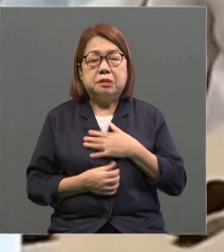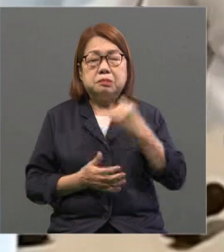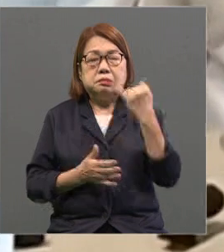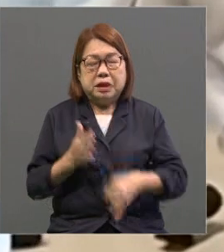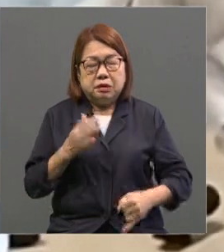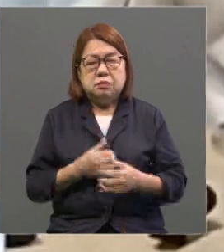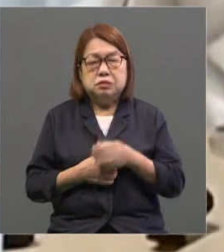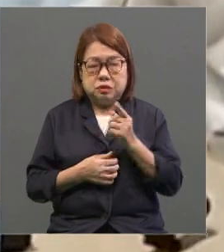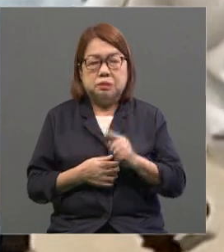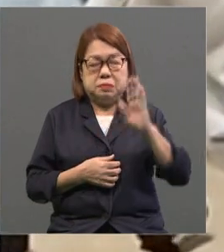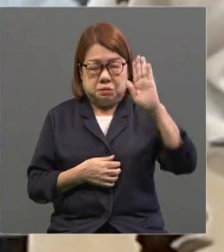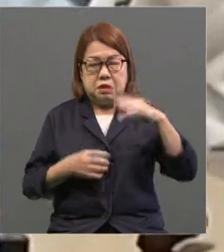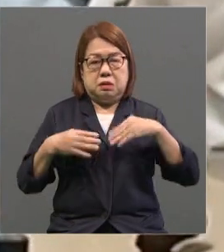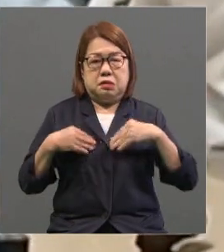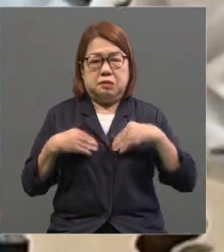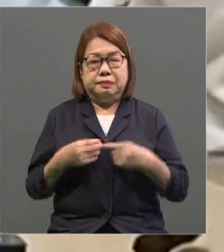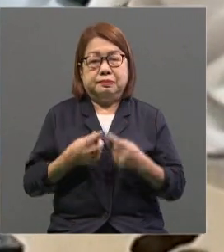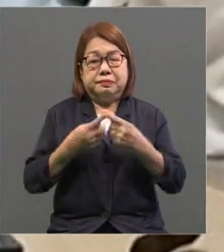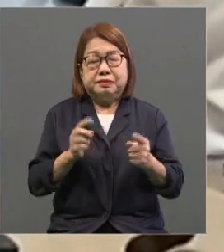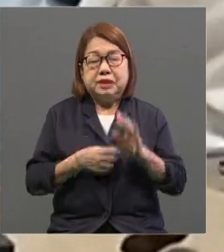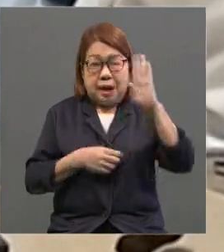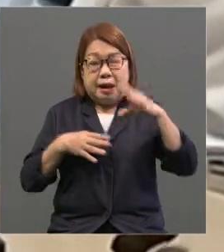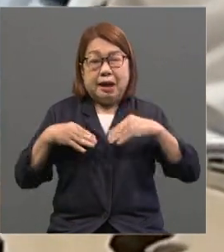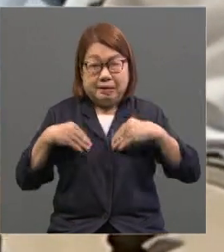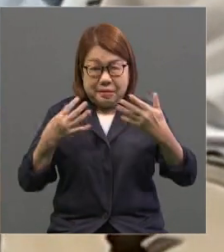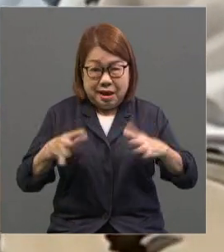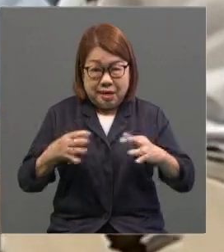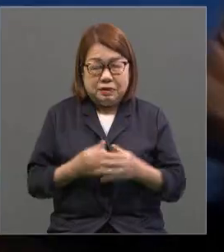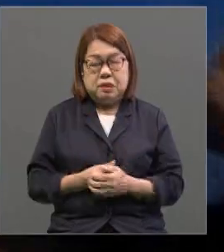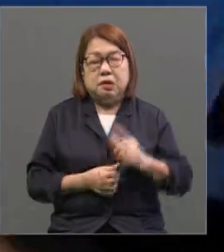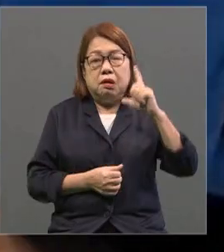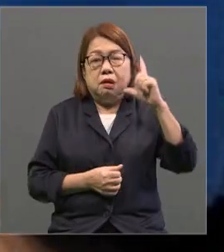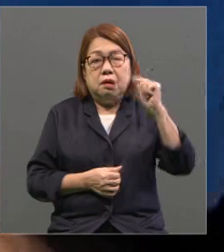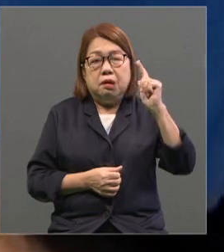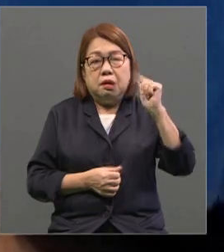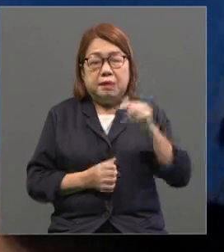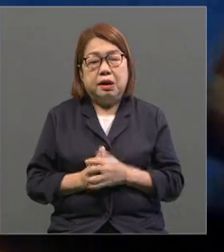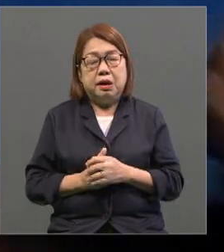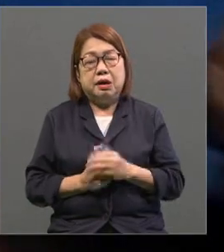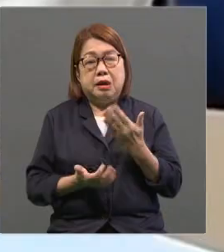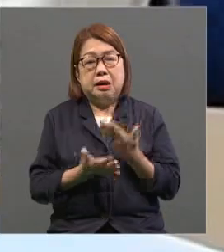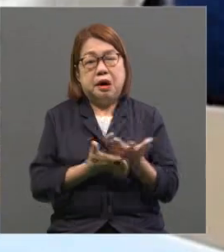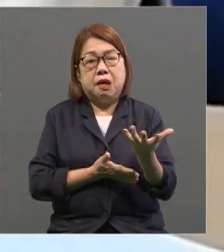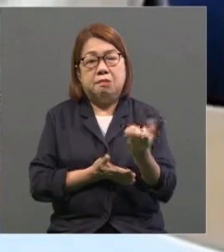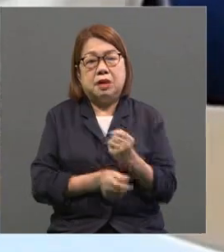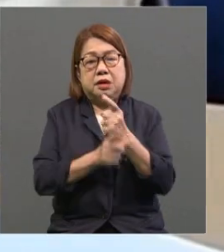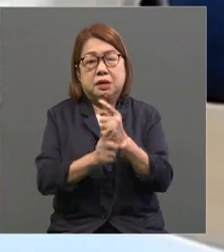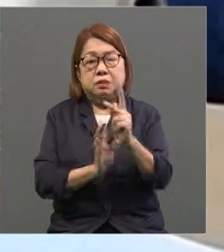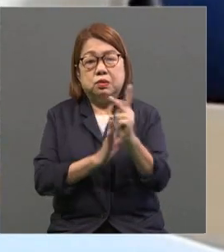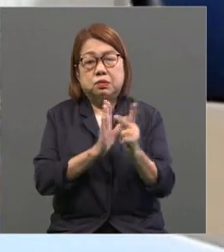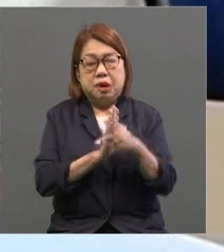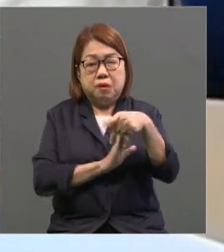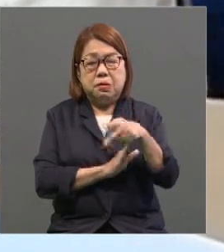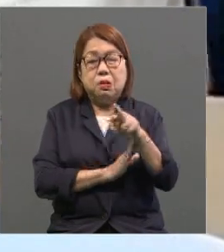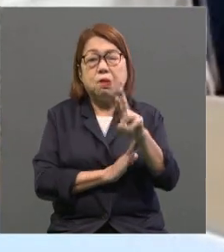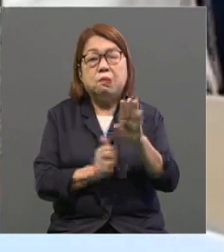ประมาณไม่ระมัดระวังจริงๆทีนี้พอหลังจากคนขับรับผิดเนี่ยนะครับตัวคุณแม่ก็สามารถไปเบิกเงินชดเชยตามพระราชบัญญัติคุ้มครอง